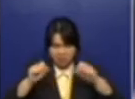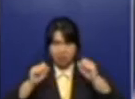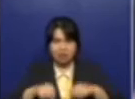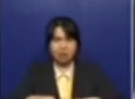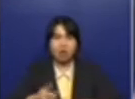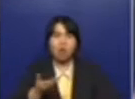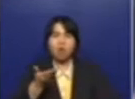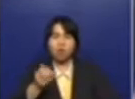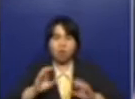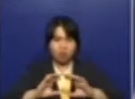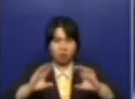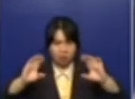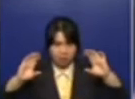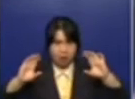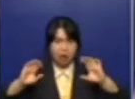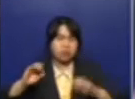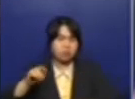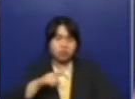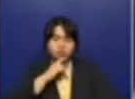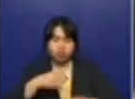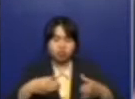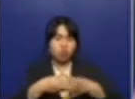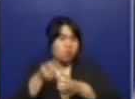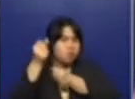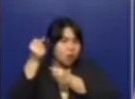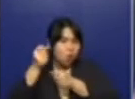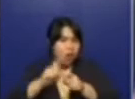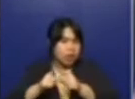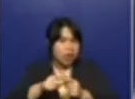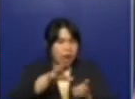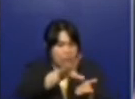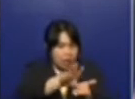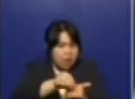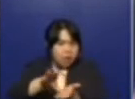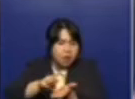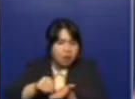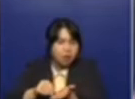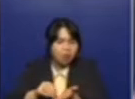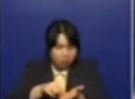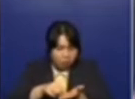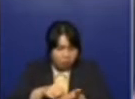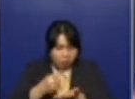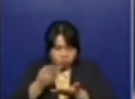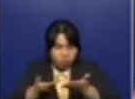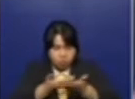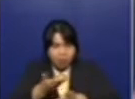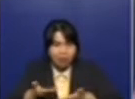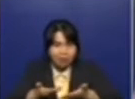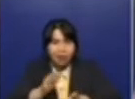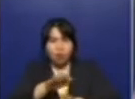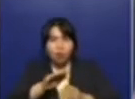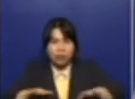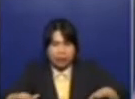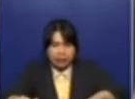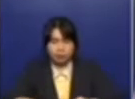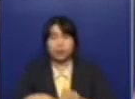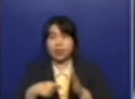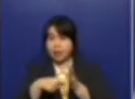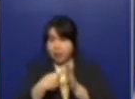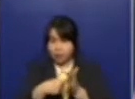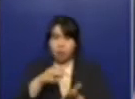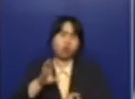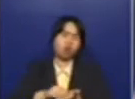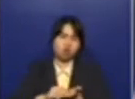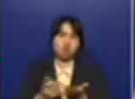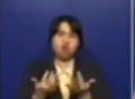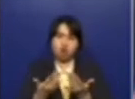รัฐบาลรับฟังความคิดเห็นของนิสิตนักศึกษาและเยาวชนส่วนเหตุผลและรายละเอียดจะได้